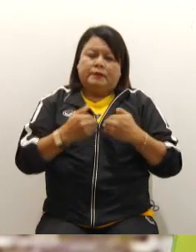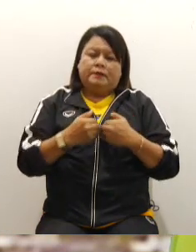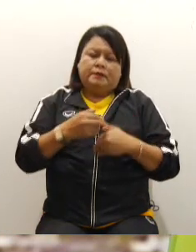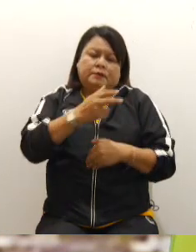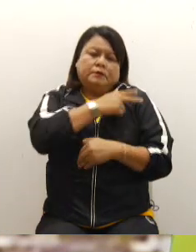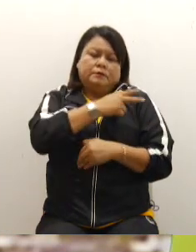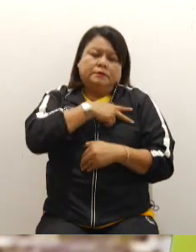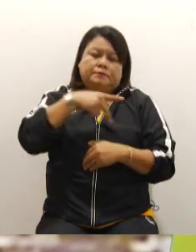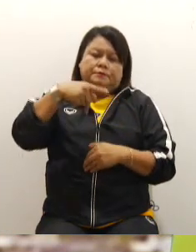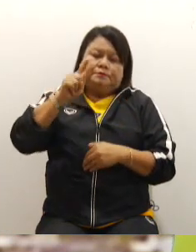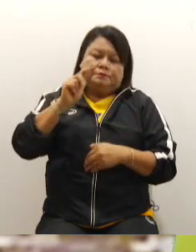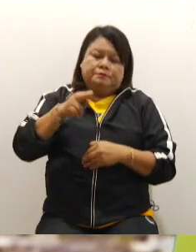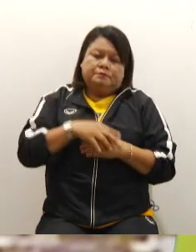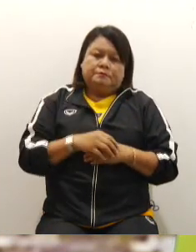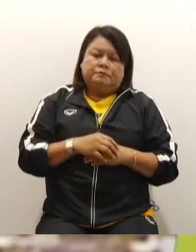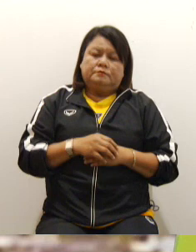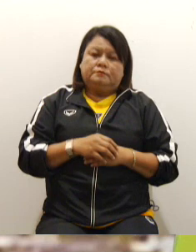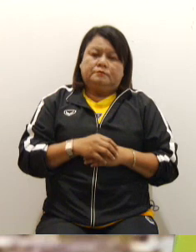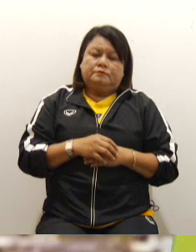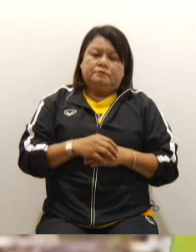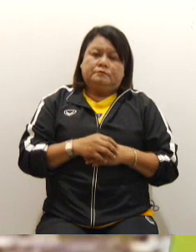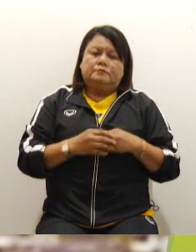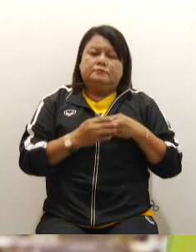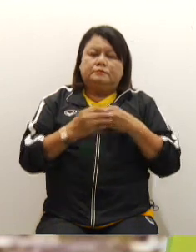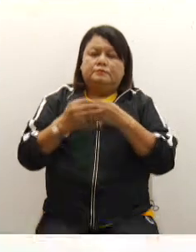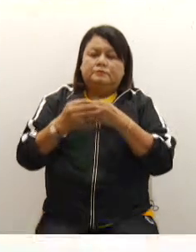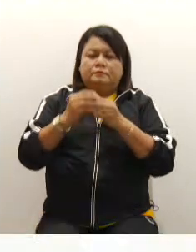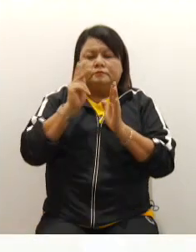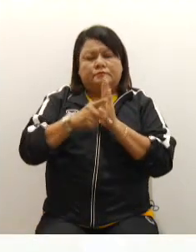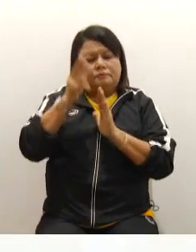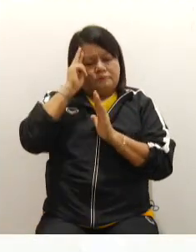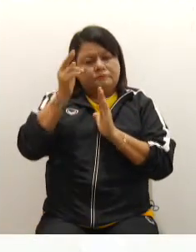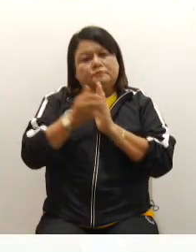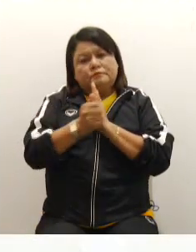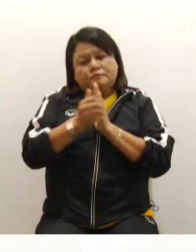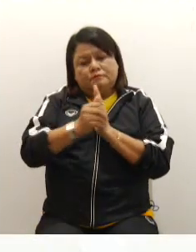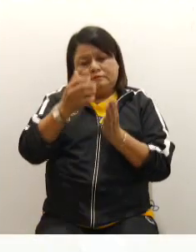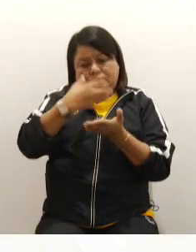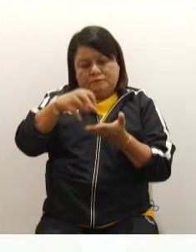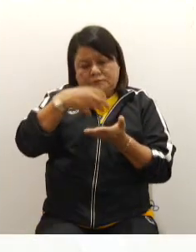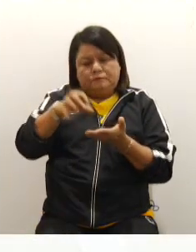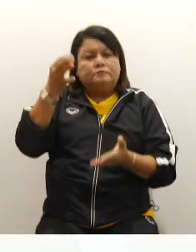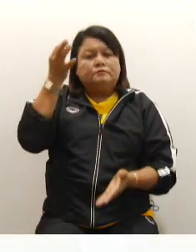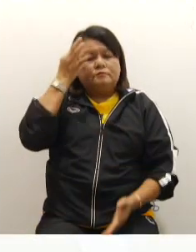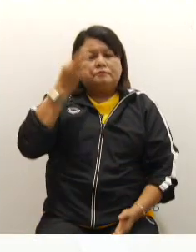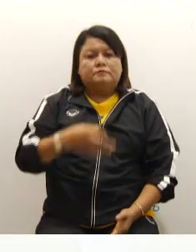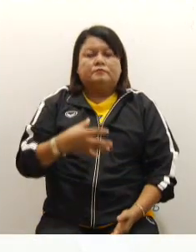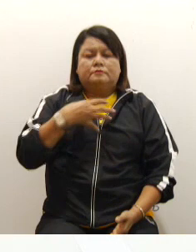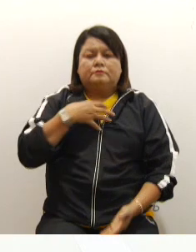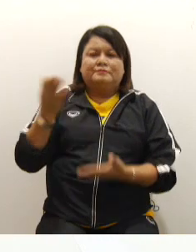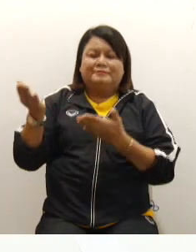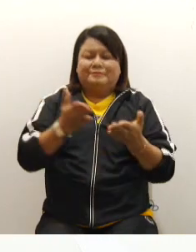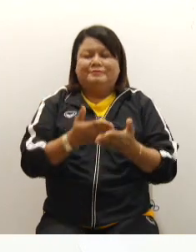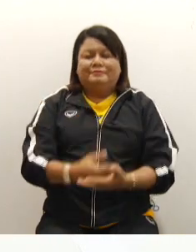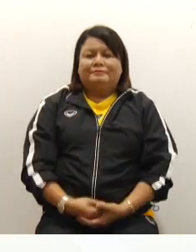จะมานำความรู้นำประสบการณ์มาเล่าสู่พวกเราฟังนะครับก็อยากจะขอเรียนเชิญท่